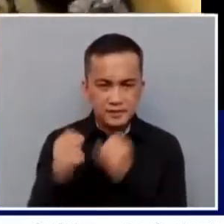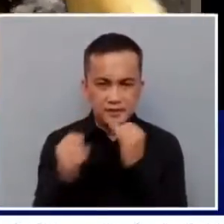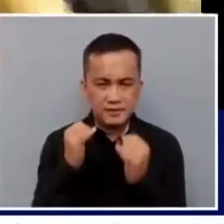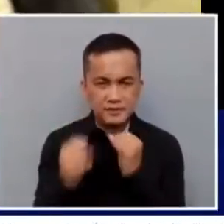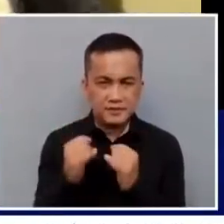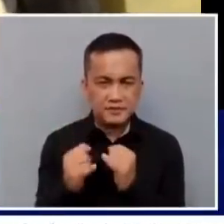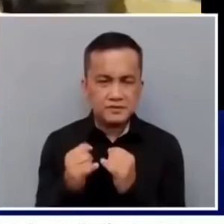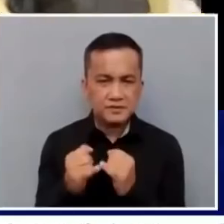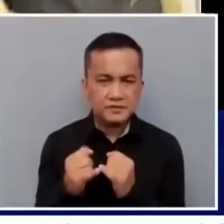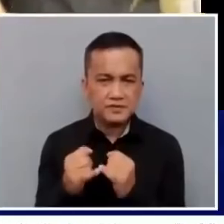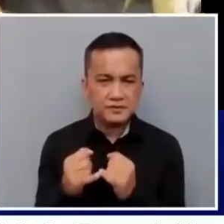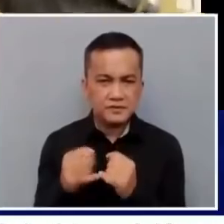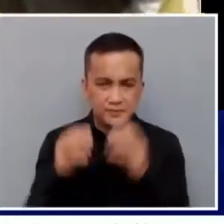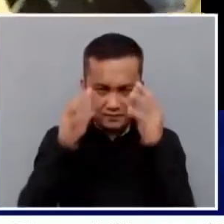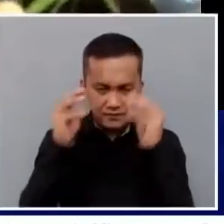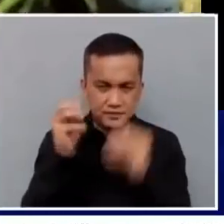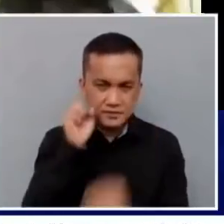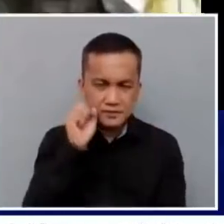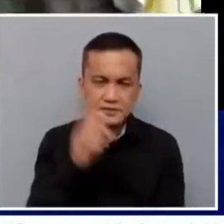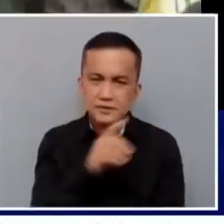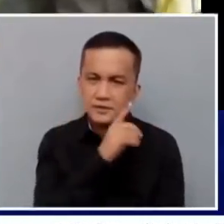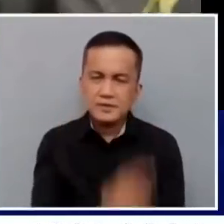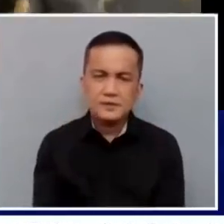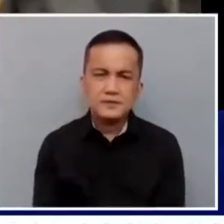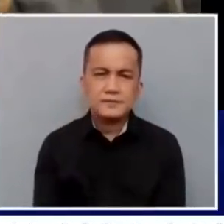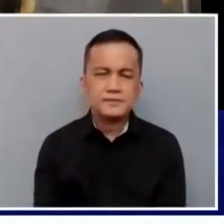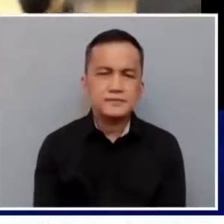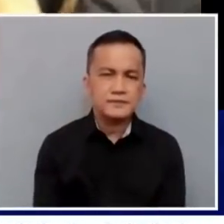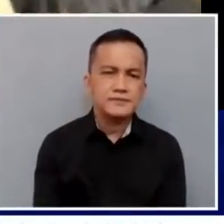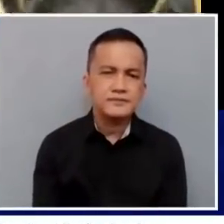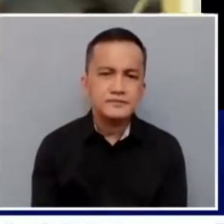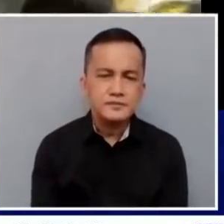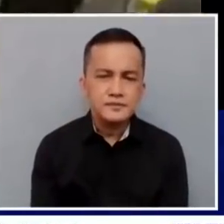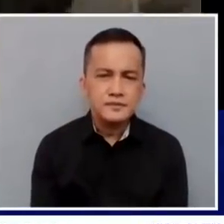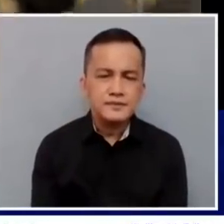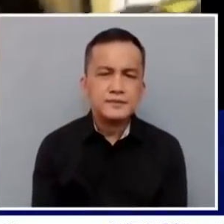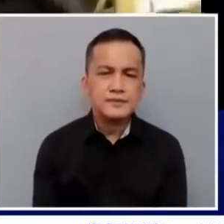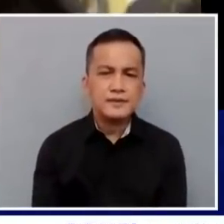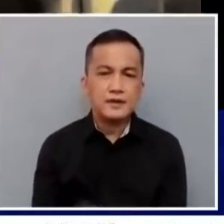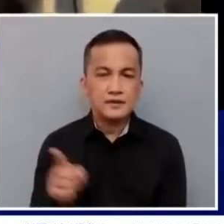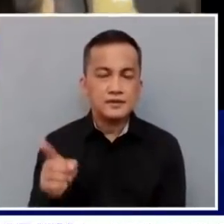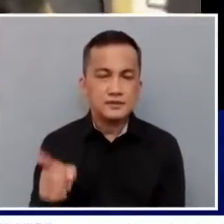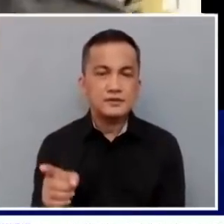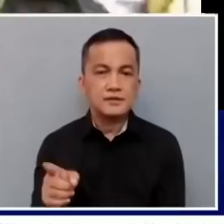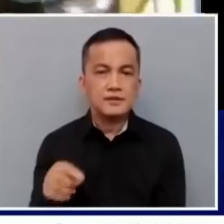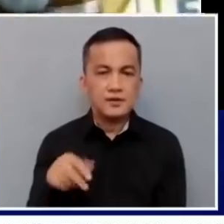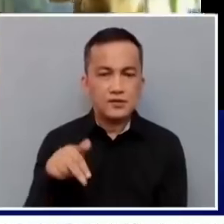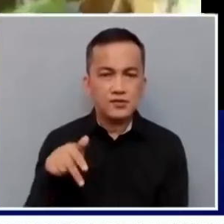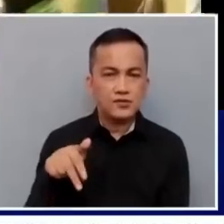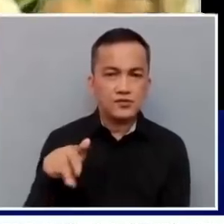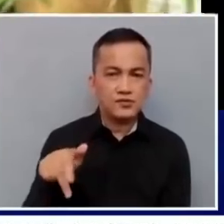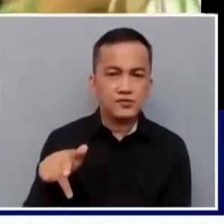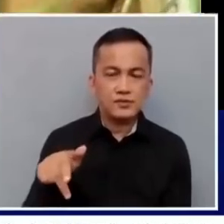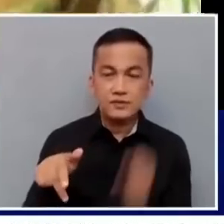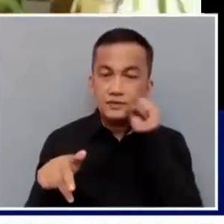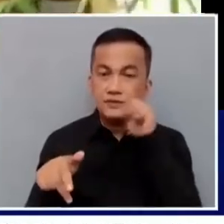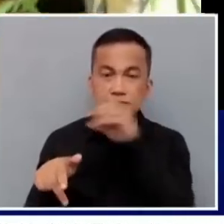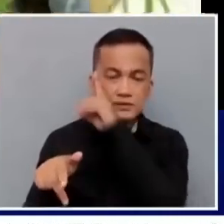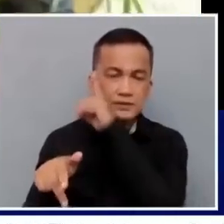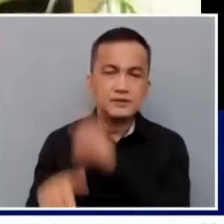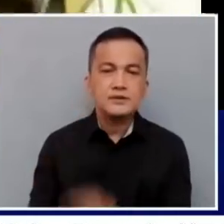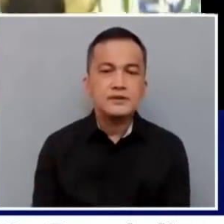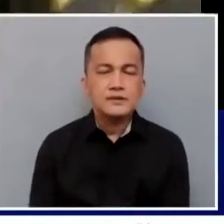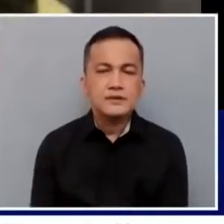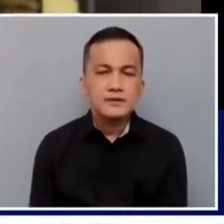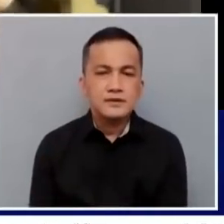si Mayor? Ito, maganda ngayon. Ito na, naglalakad na si Mayor Sara. Mukhang mayroon